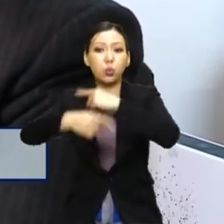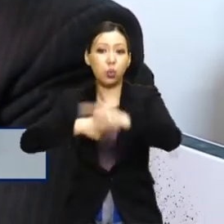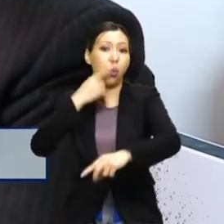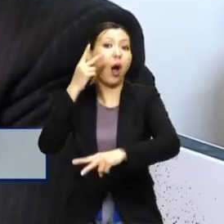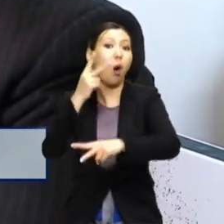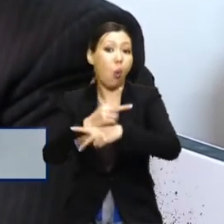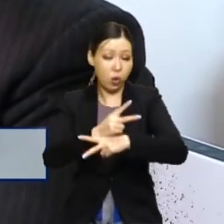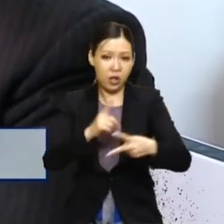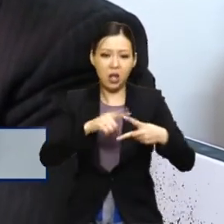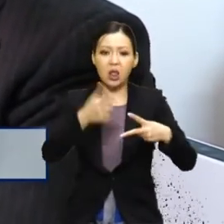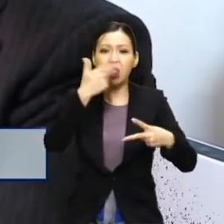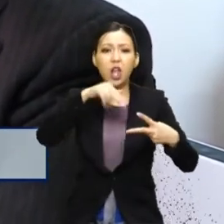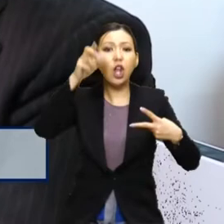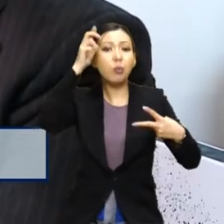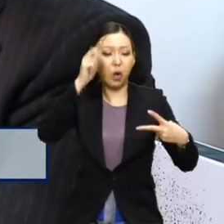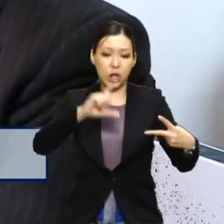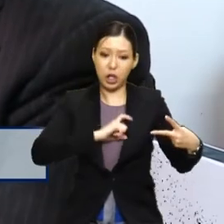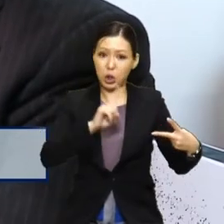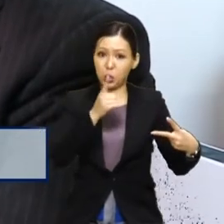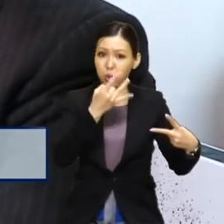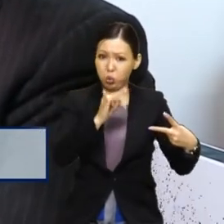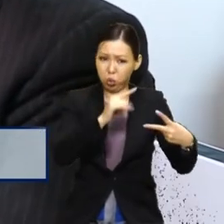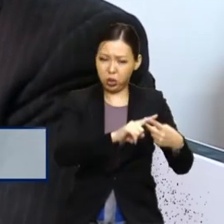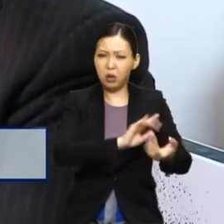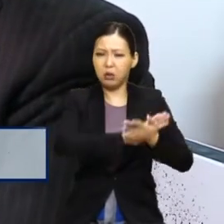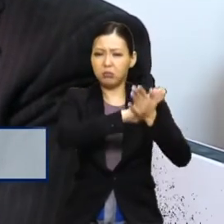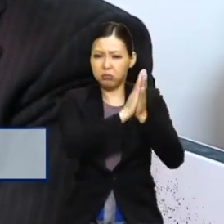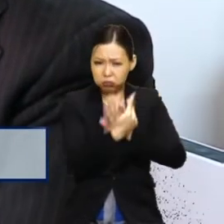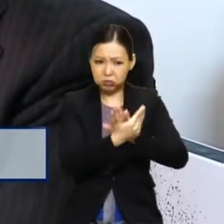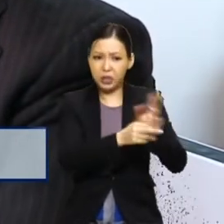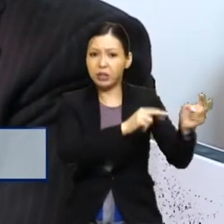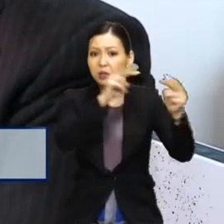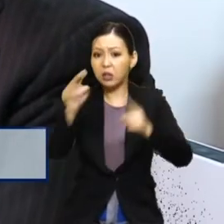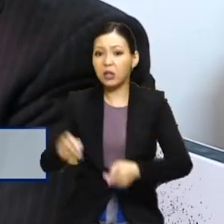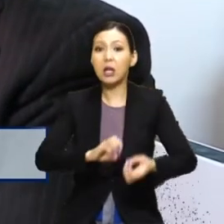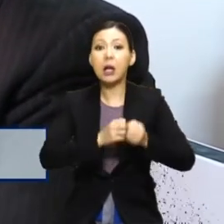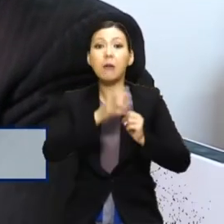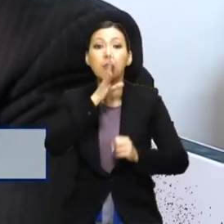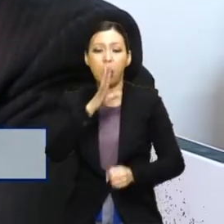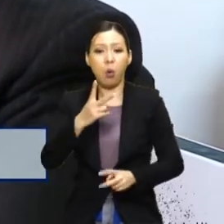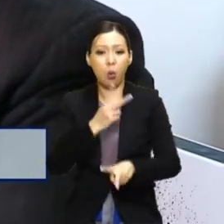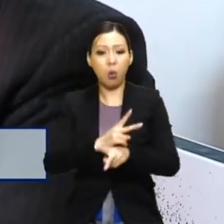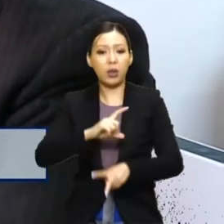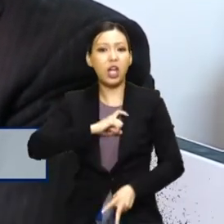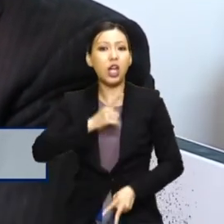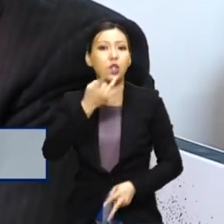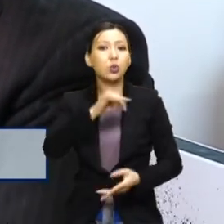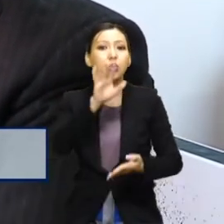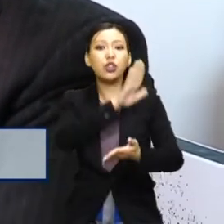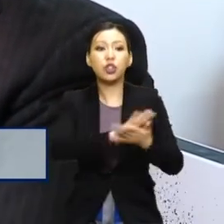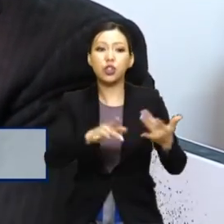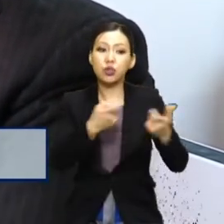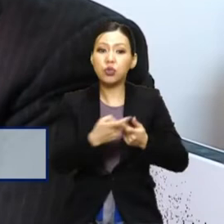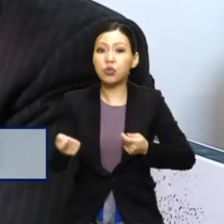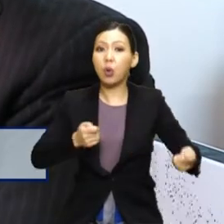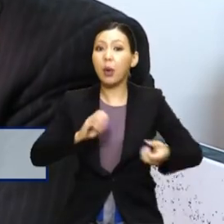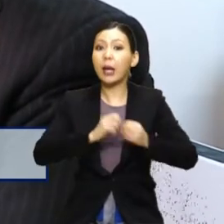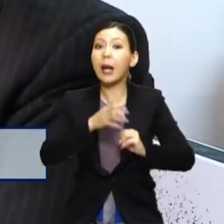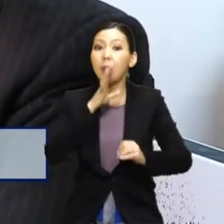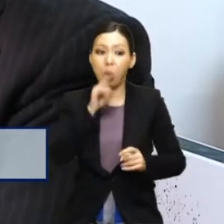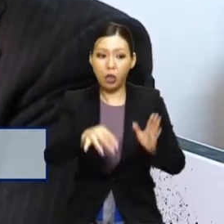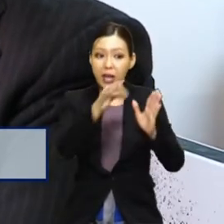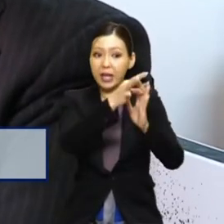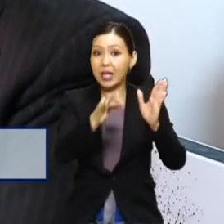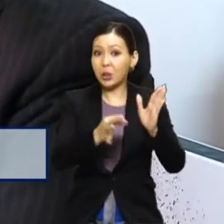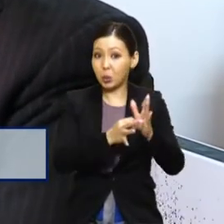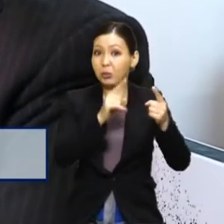боловсролын салбарын хэрэгцээ энэ реформыг хийх чигсэн хууль эрх зүйн хин одоо зохицуултуудыг хийхээр боловсрогдоод ингээ хилцэгтэй явж